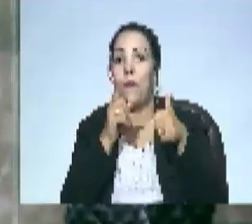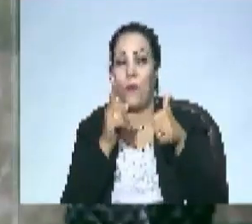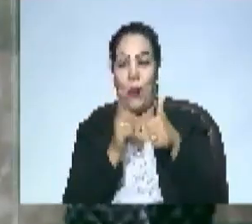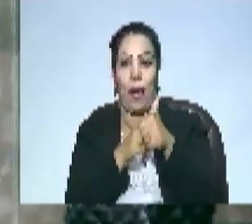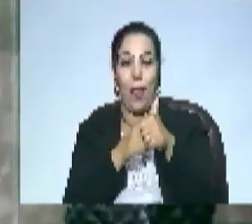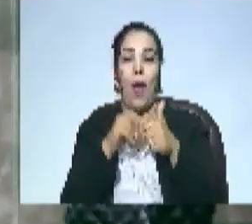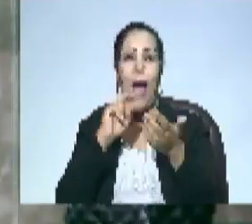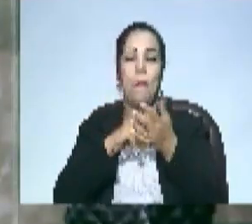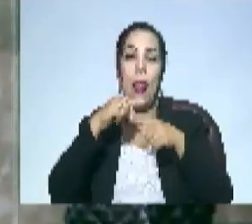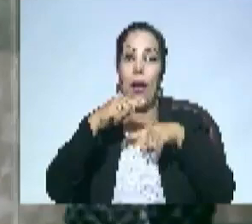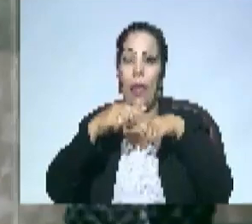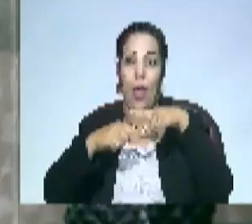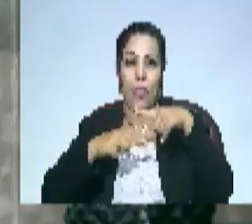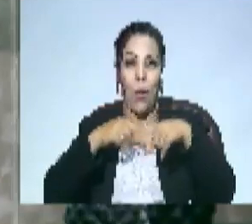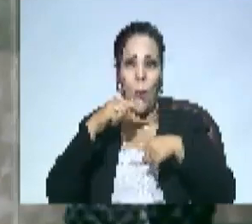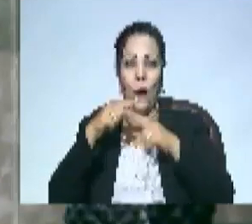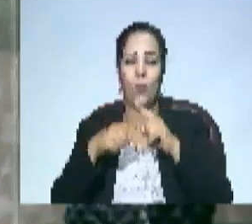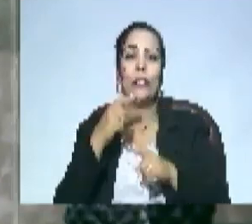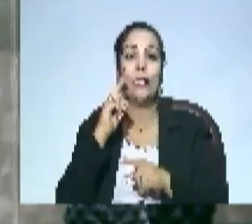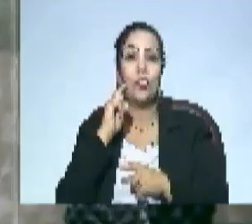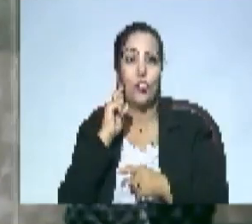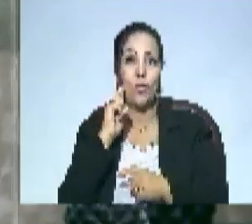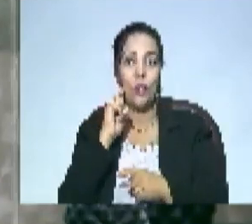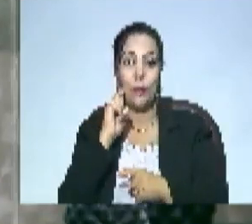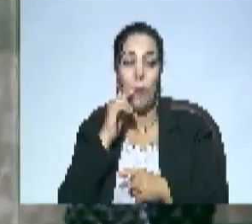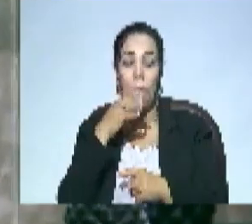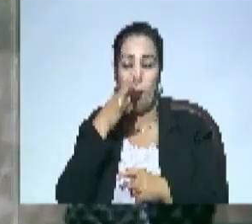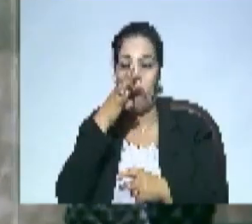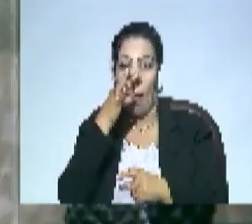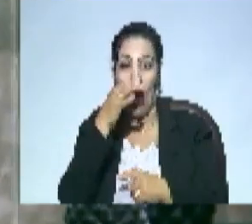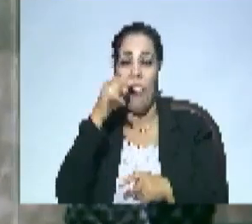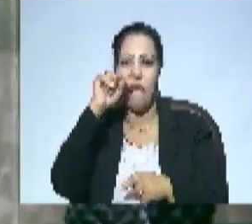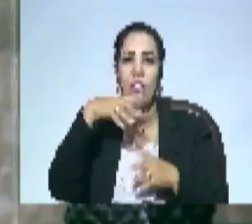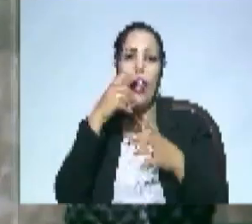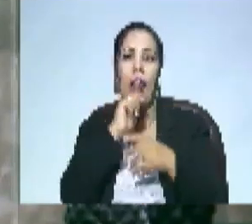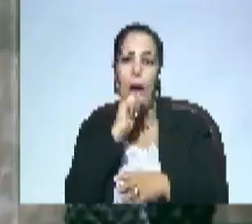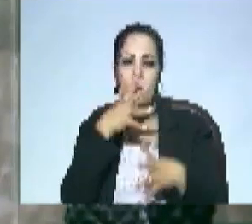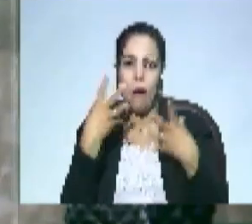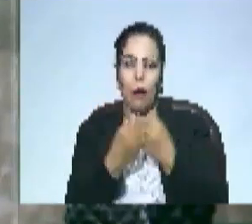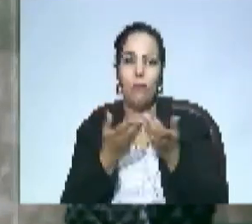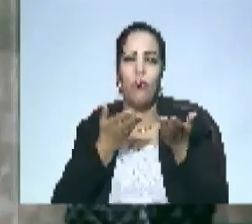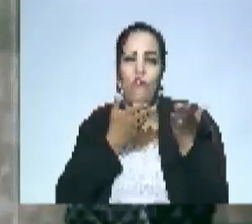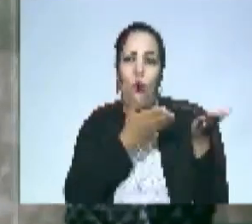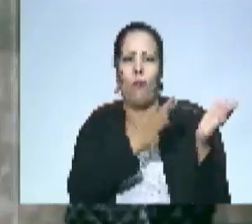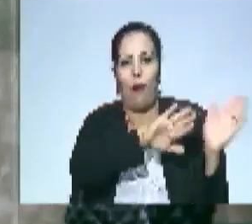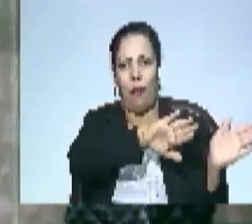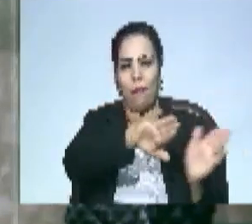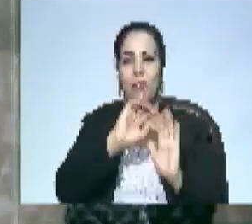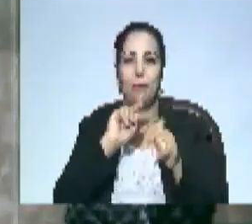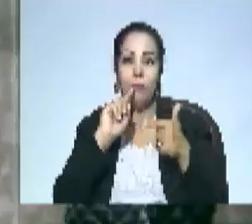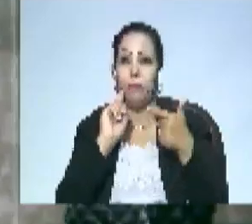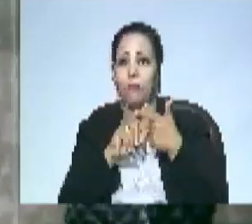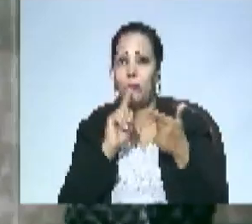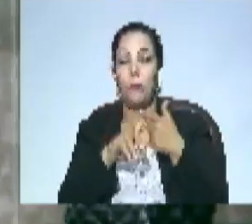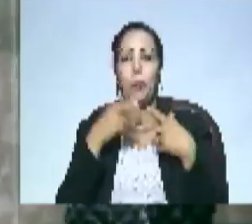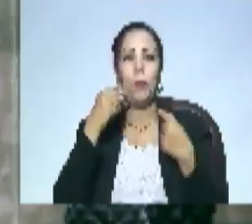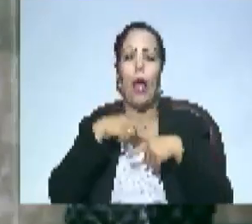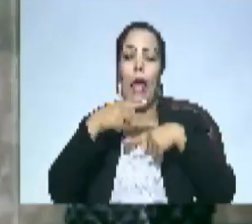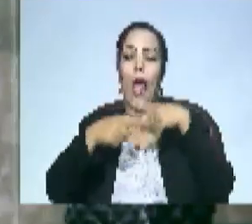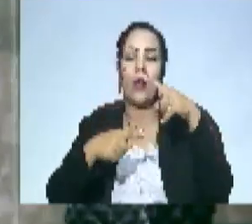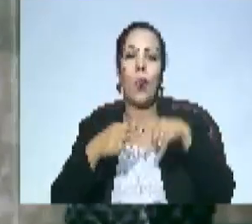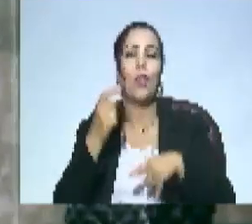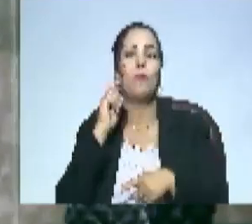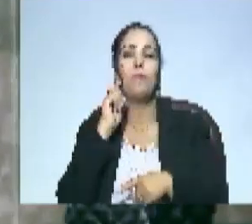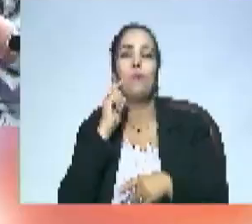الكنالوني الحادق بال تعصيجه اللحمه والشيف حطه في الفرن اني حاجه الكنالوني الحلو